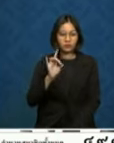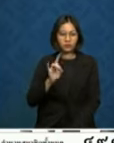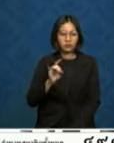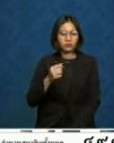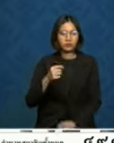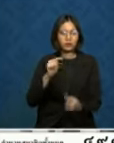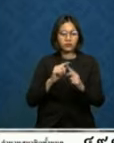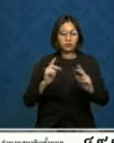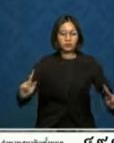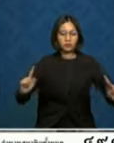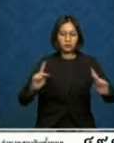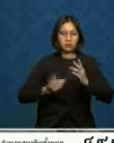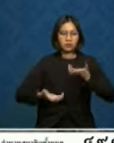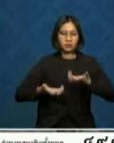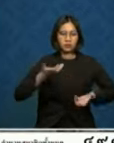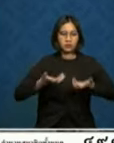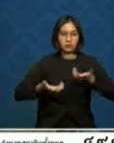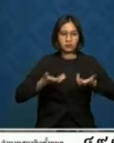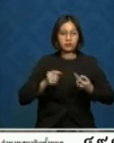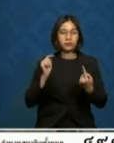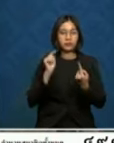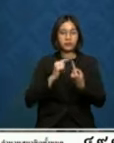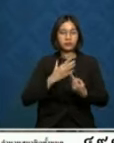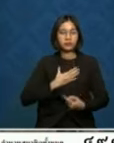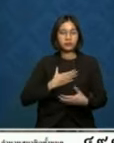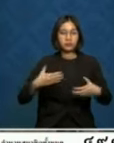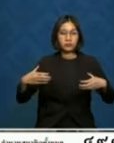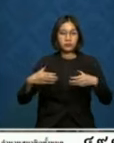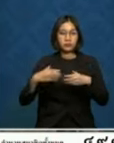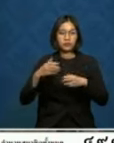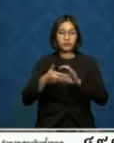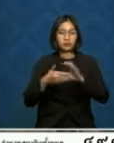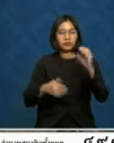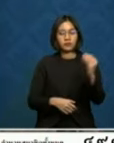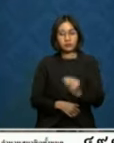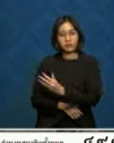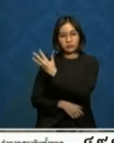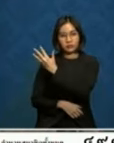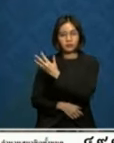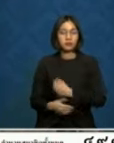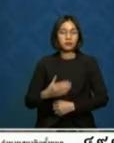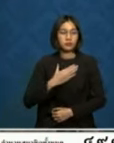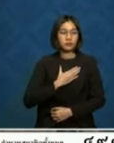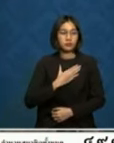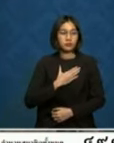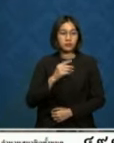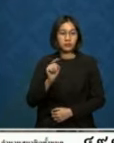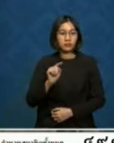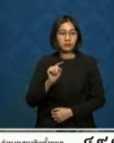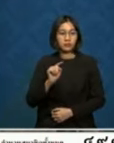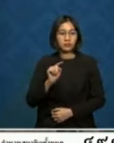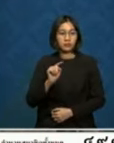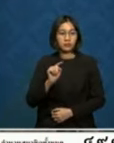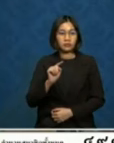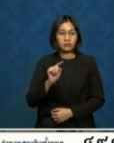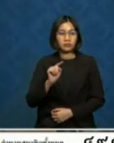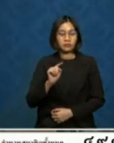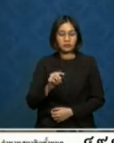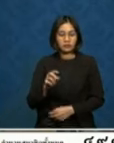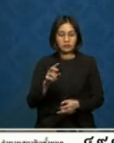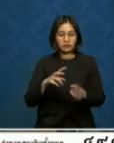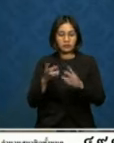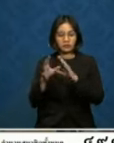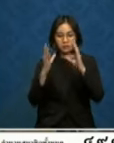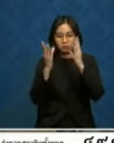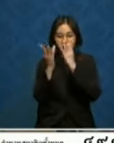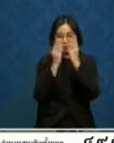จ่ายในกระทรวงยุติธรรมค่ะจากที่ดิฉันและทีมขอสไลด์ขึ้นด้วยค่ะ จากที่ดิฉันได้เรียกทีมงานได้ศึกษารายจ่าย